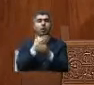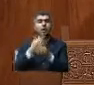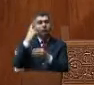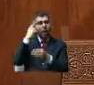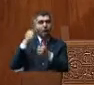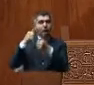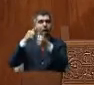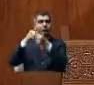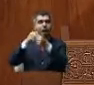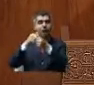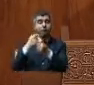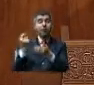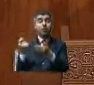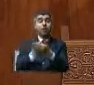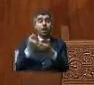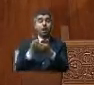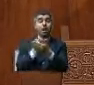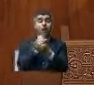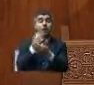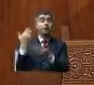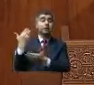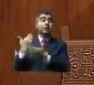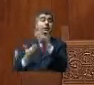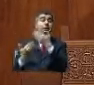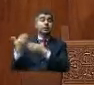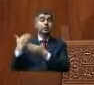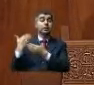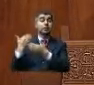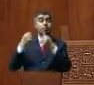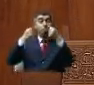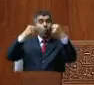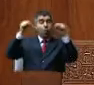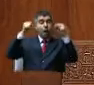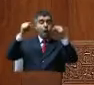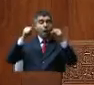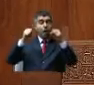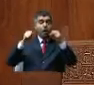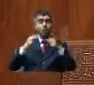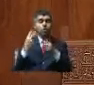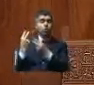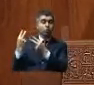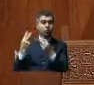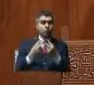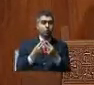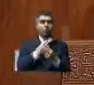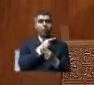كيعرفوا بلي هذا الطلب ملي كانوا كيقراوا وهما كيغوتوا عليه. الحمد لله اتجهت هذه الحكومة